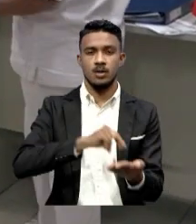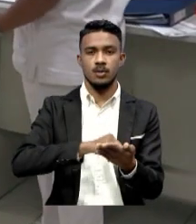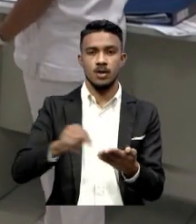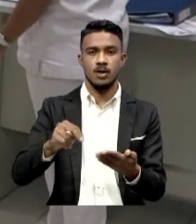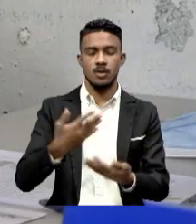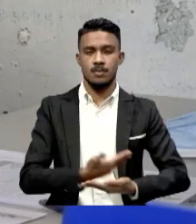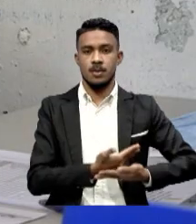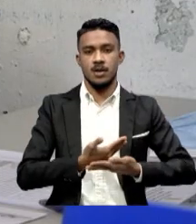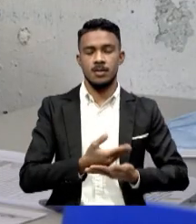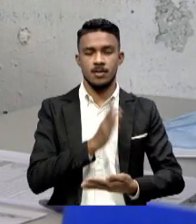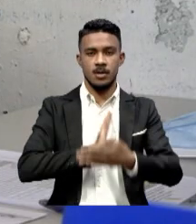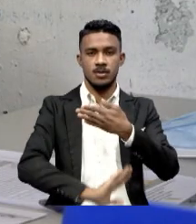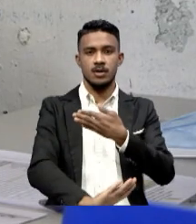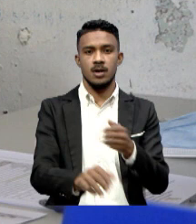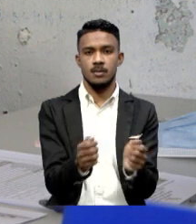MacMorris,